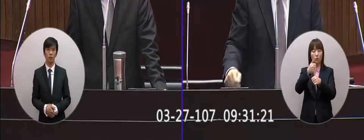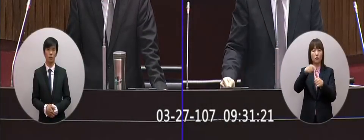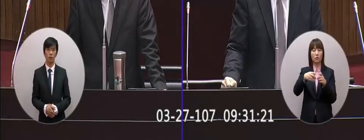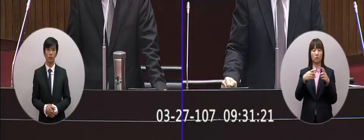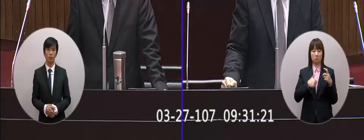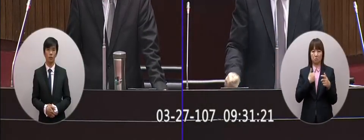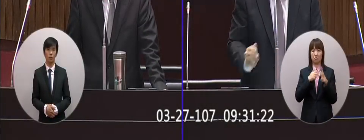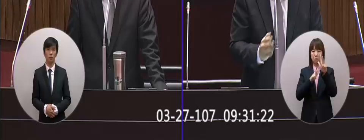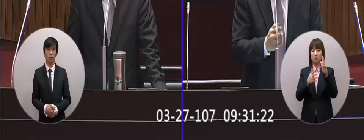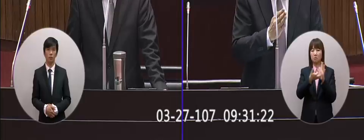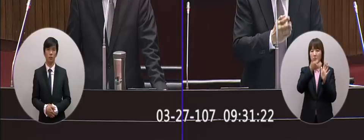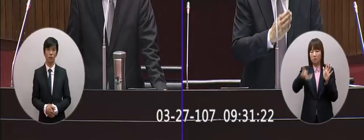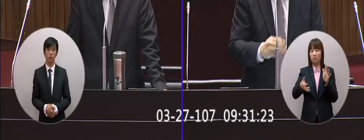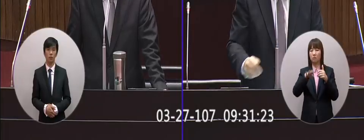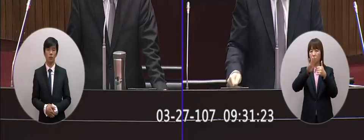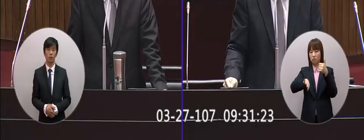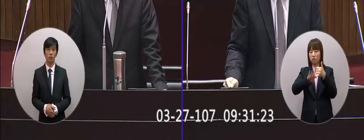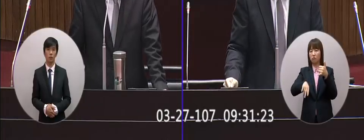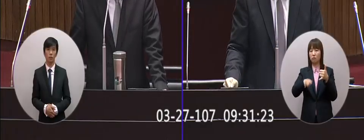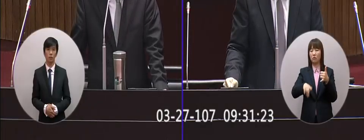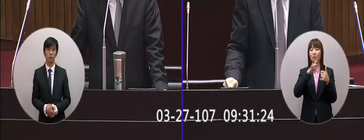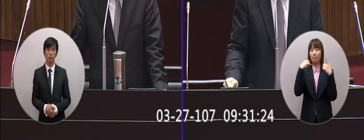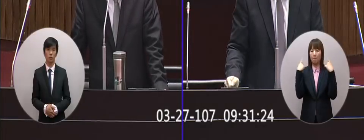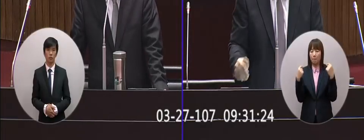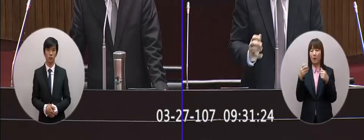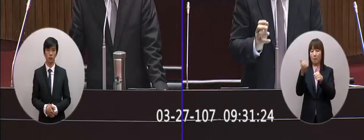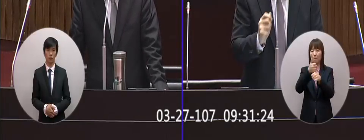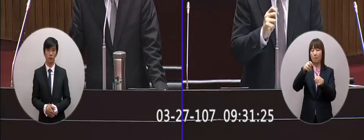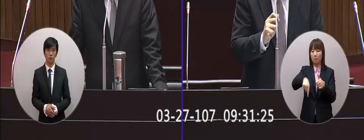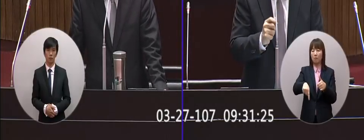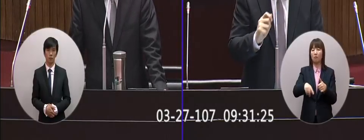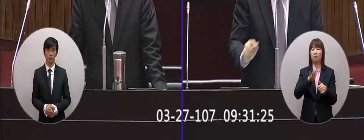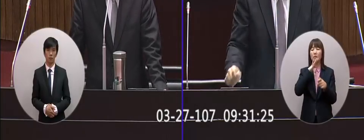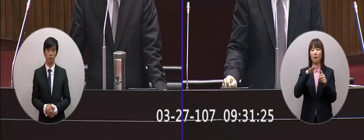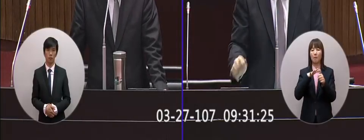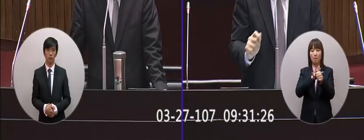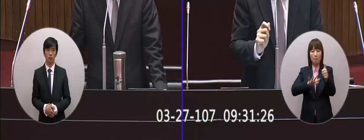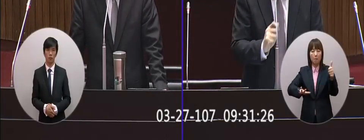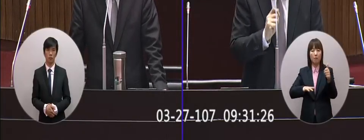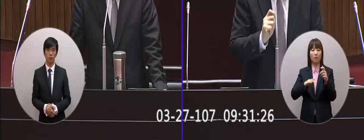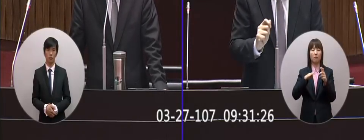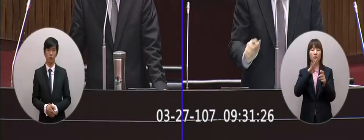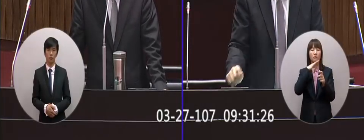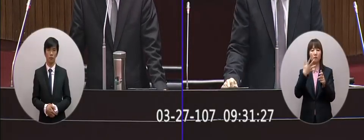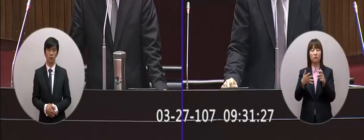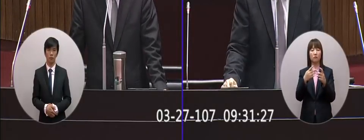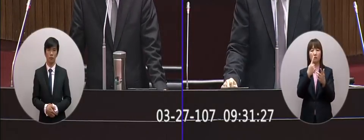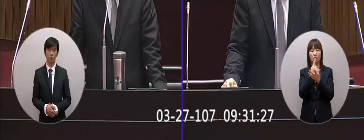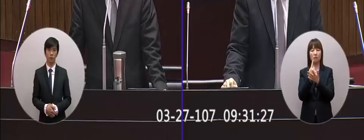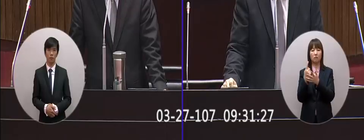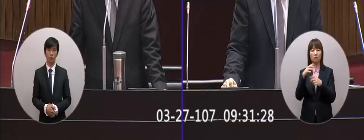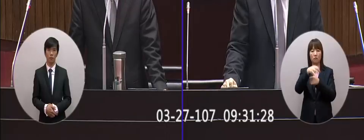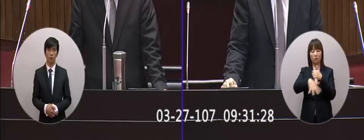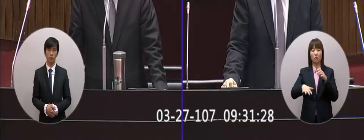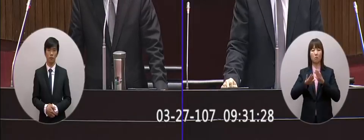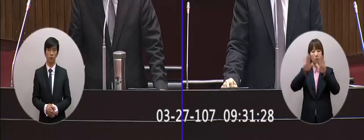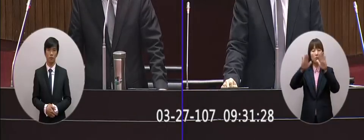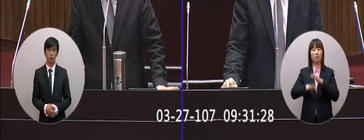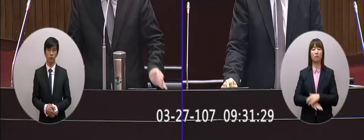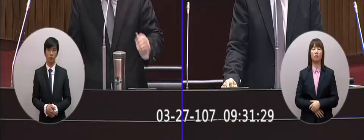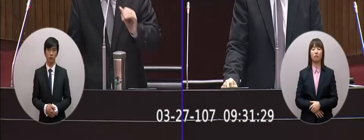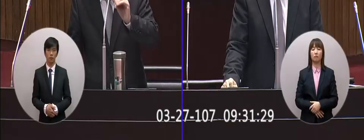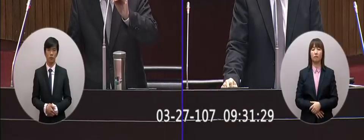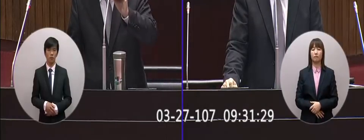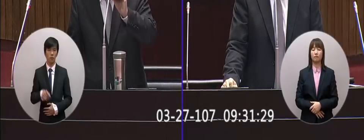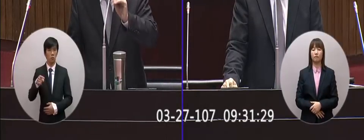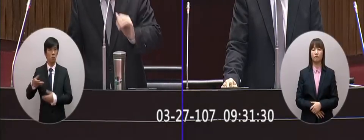进驻到南部，进驻到它原来所在的部本部的位置，然后带动当地的不管是产业或各方面的一些发展。 这一部